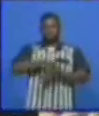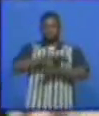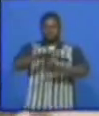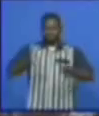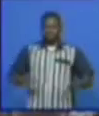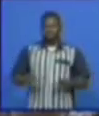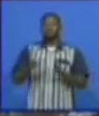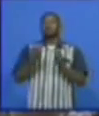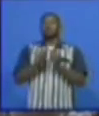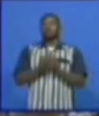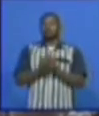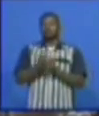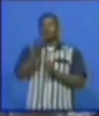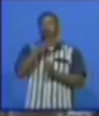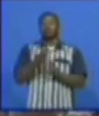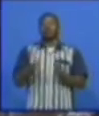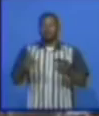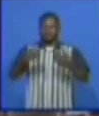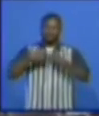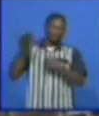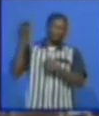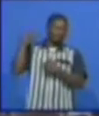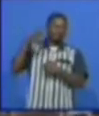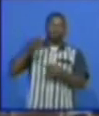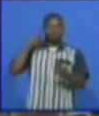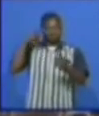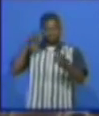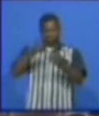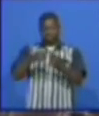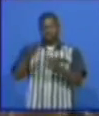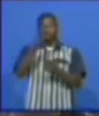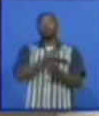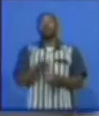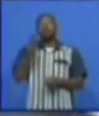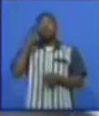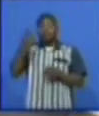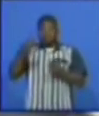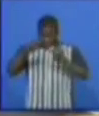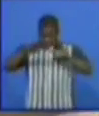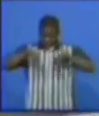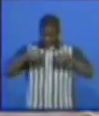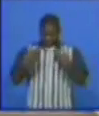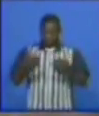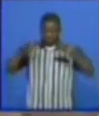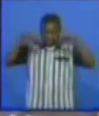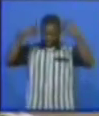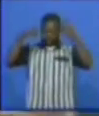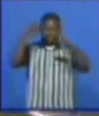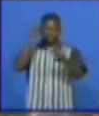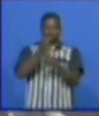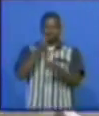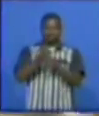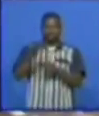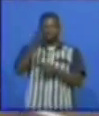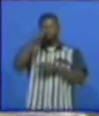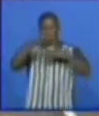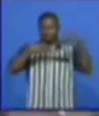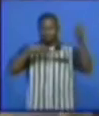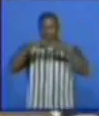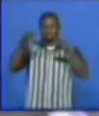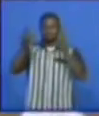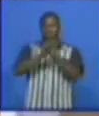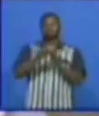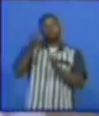décentralisation avait un objectif. Constater l'état d'évolution des travaux des infrastructures du 11 décembre